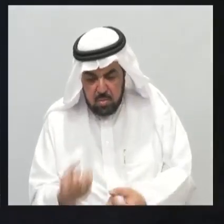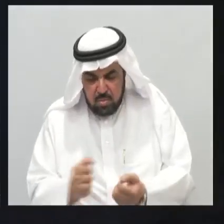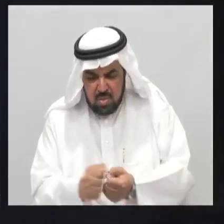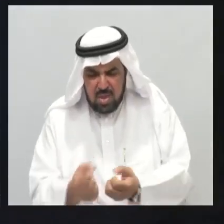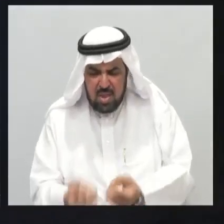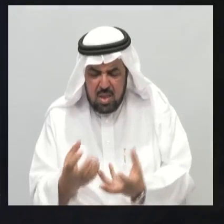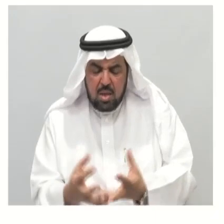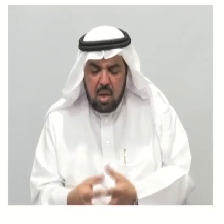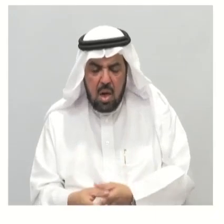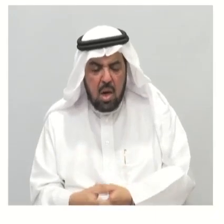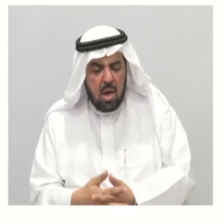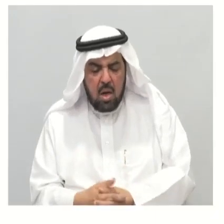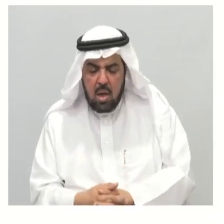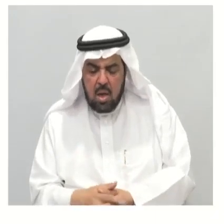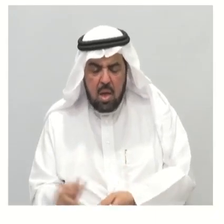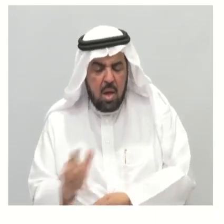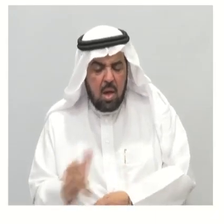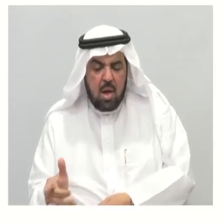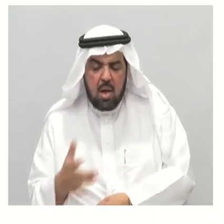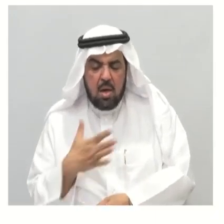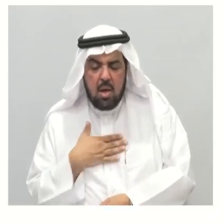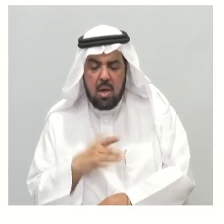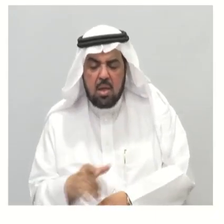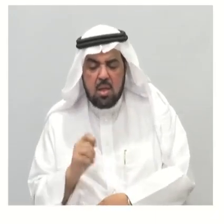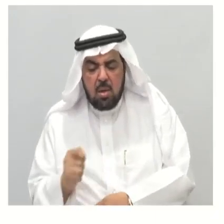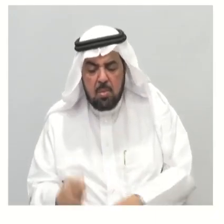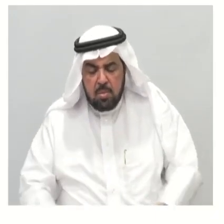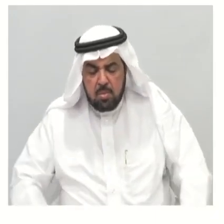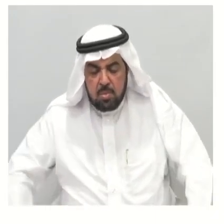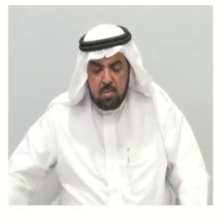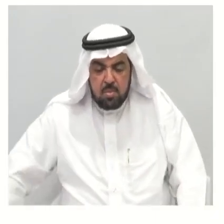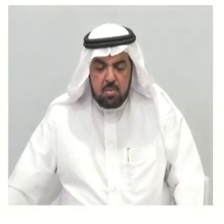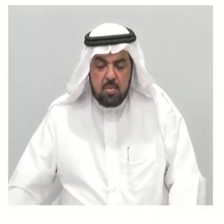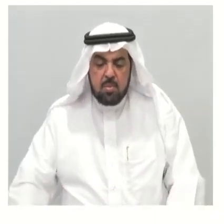إعادته كما كان؟ إذن لا نستطيع بالتأكيد.